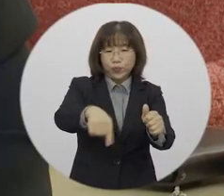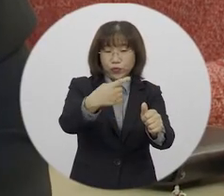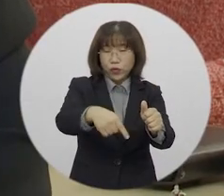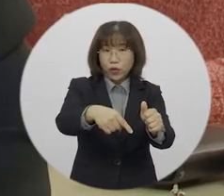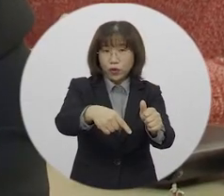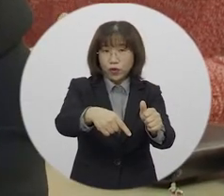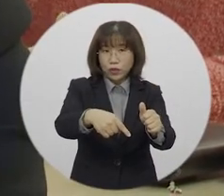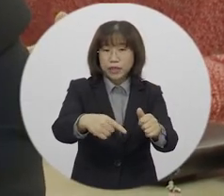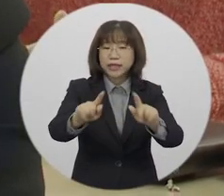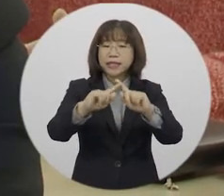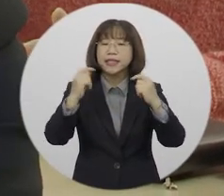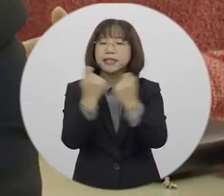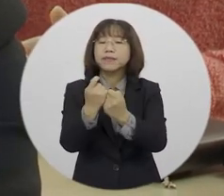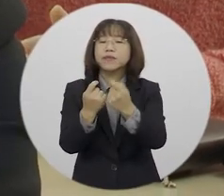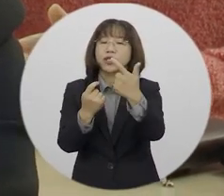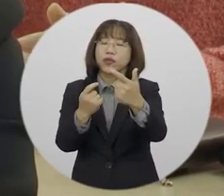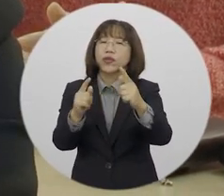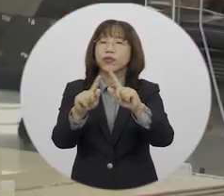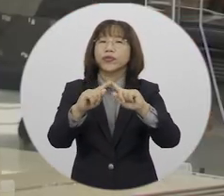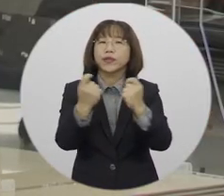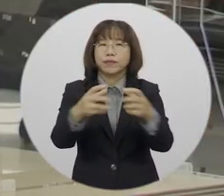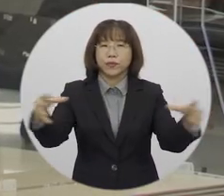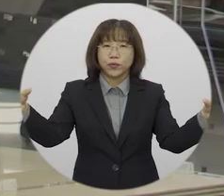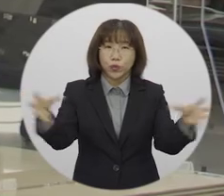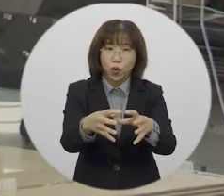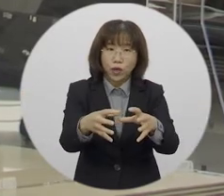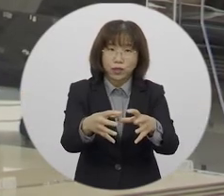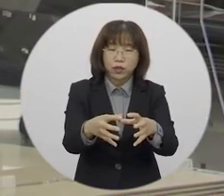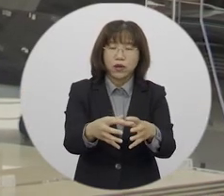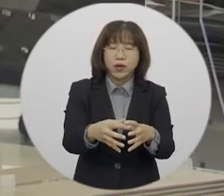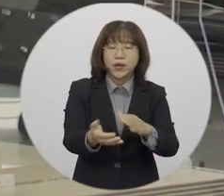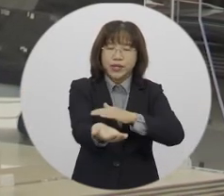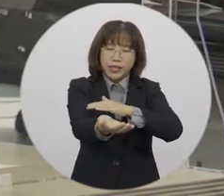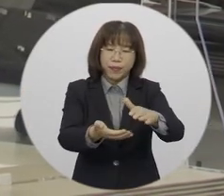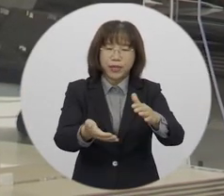경제 기초 교육을 진행했으며 8팀을 선발해